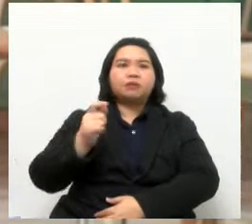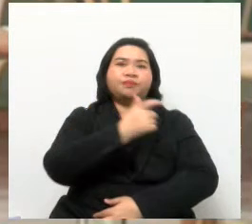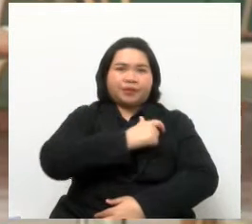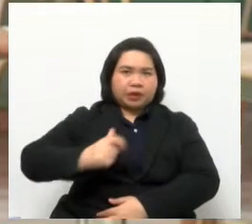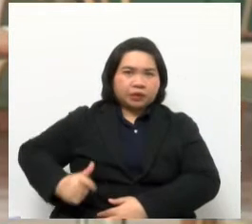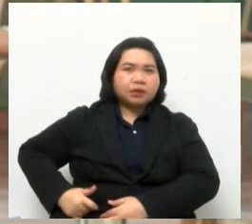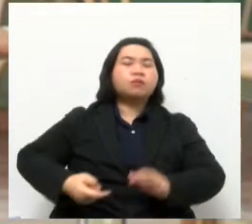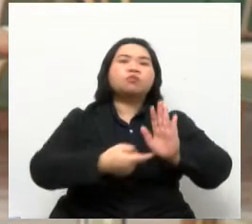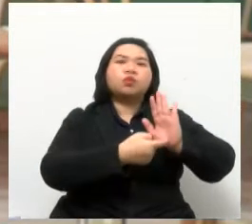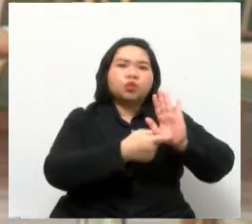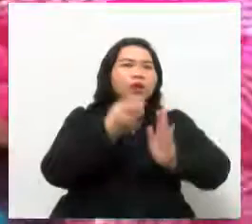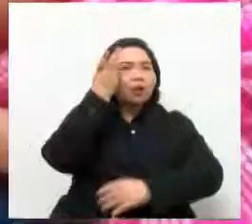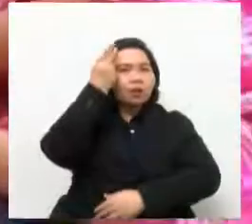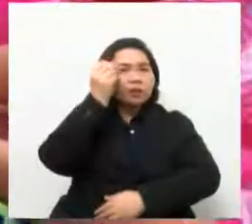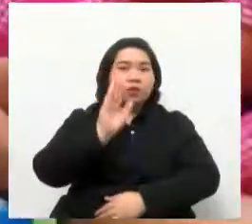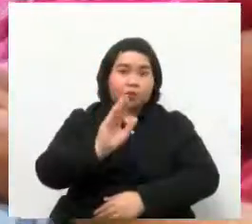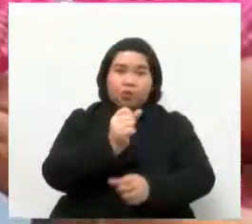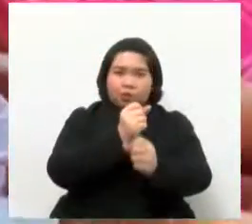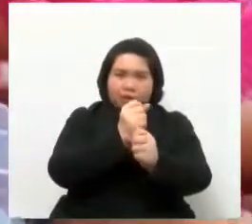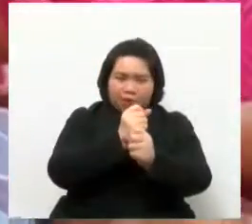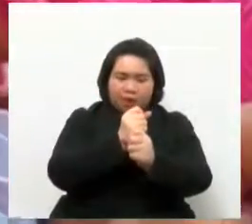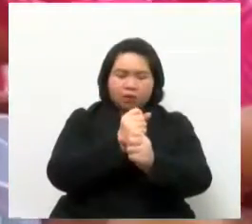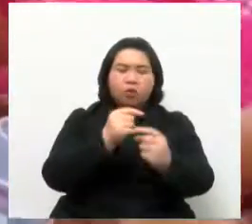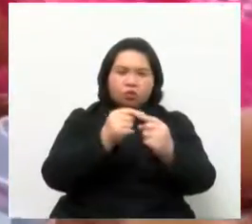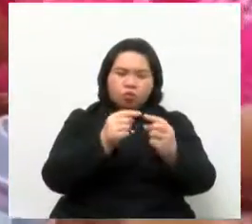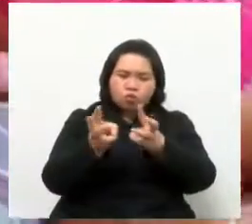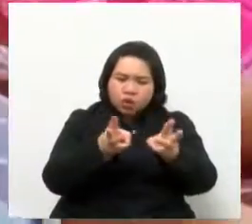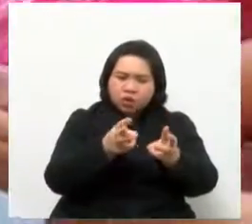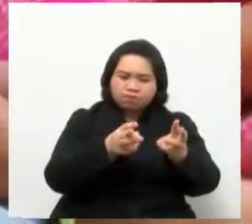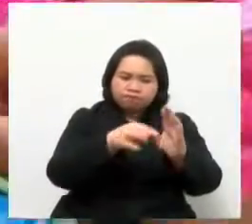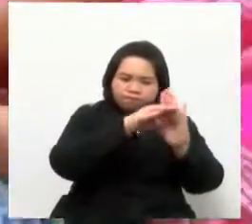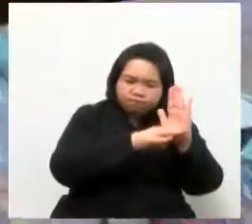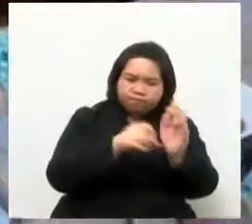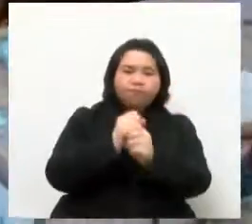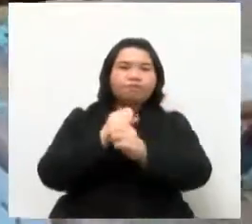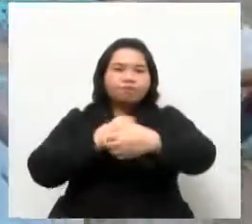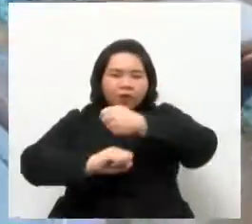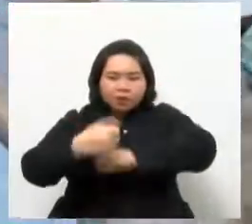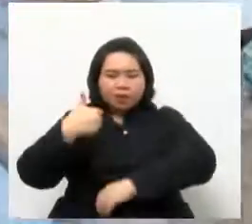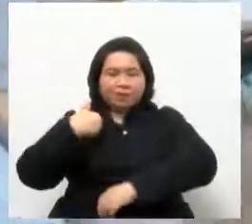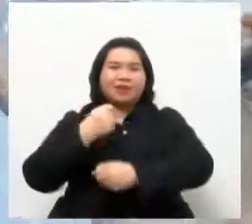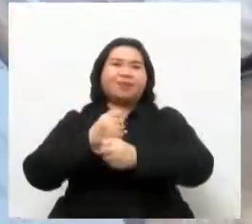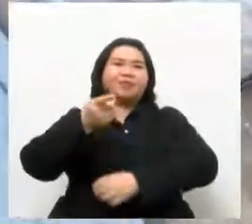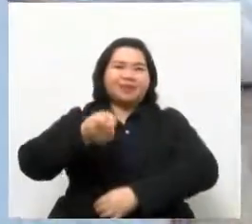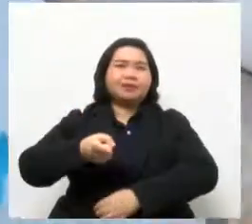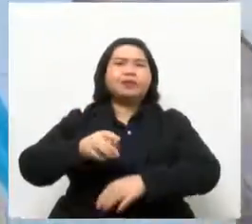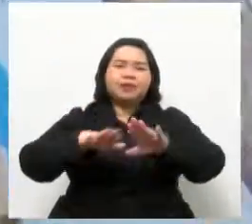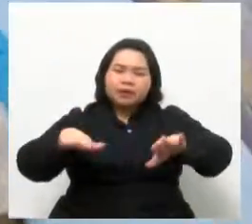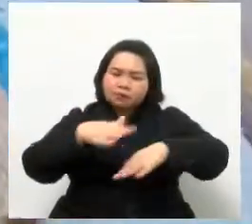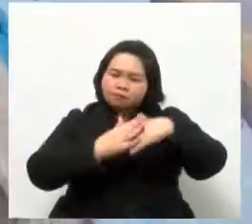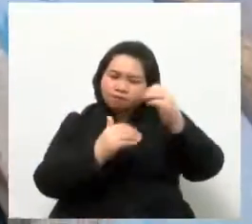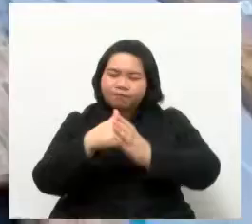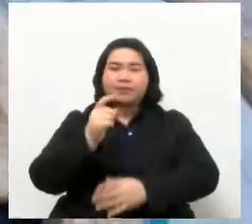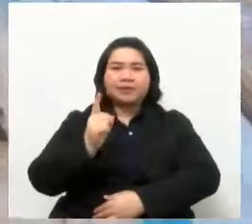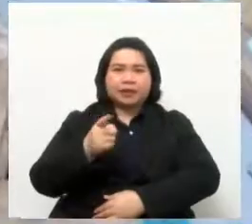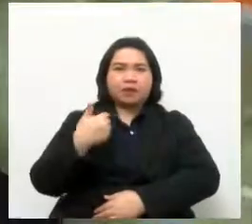โดยเป็นแนวคิดในการพัฒนาความรู้แบบบูรณาการเน้นการเรียนรู้ผ่านการลงมือทำเพื่อให้นักเรียน